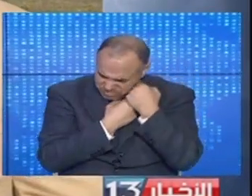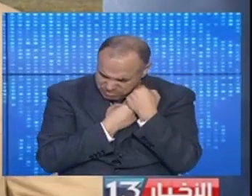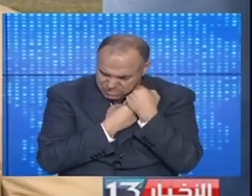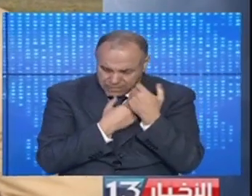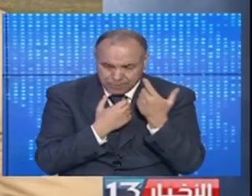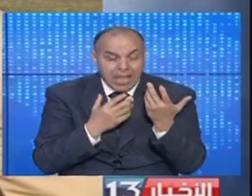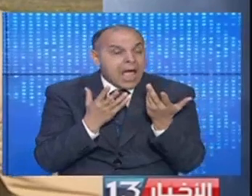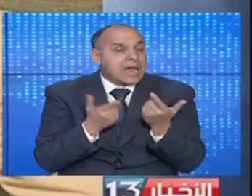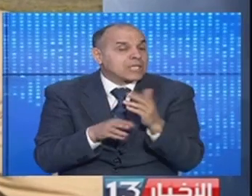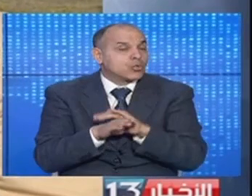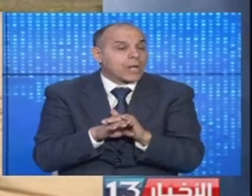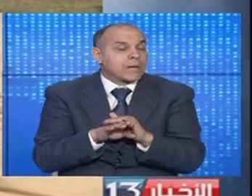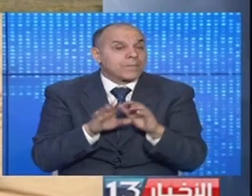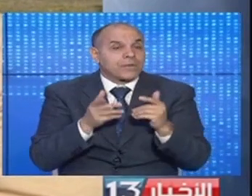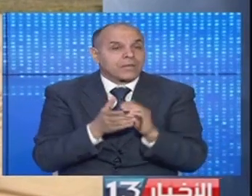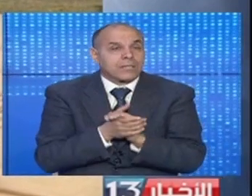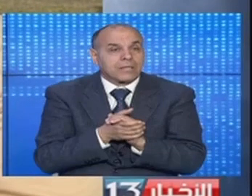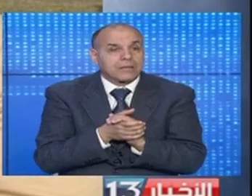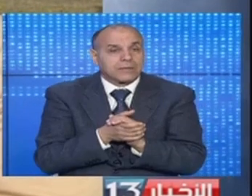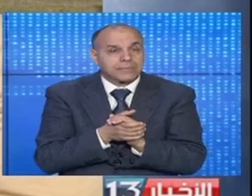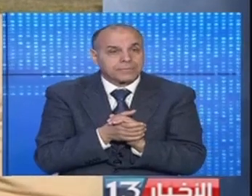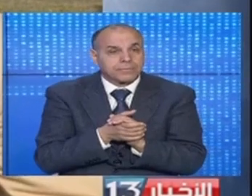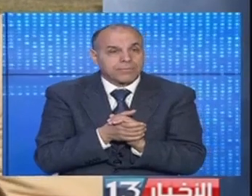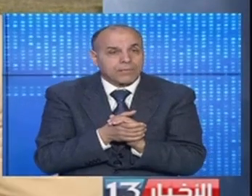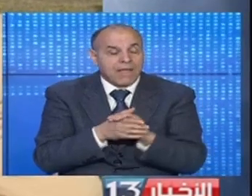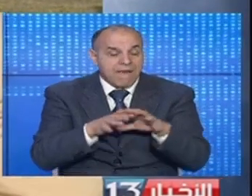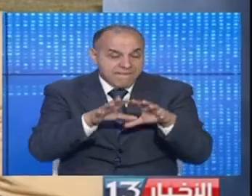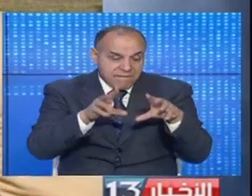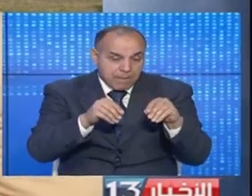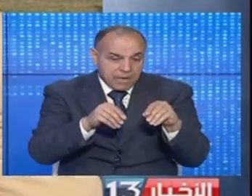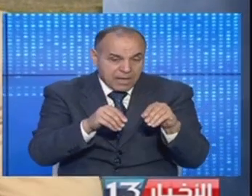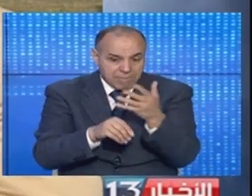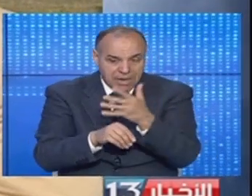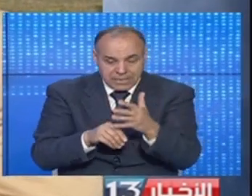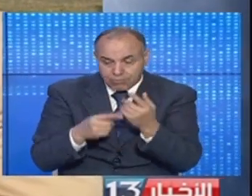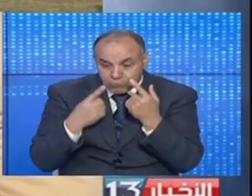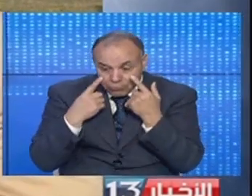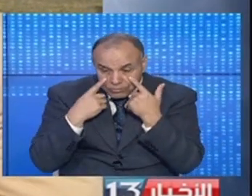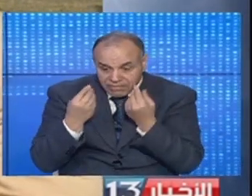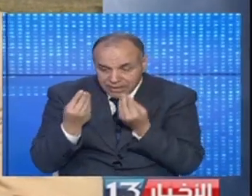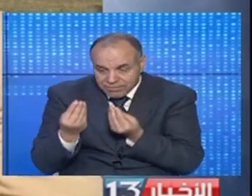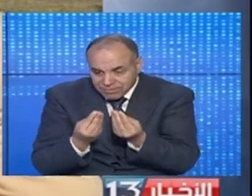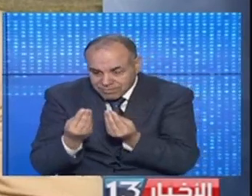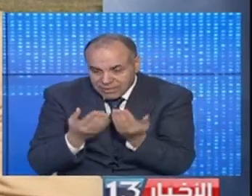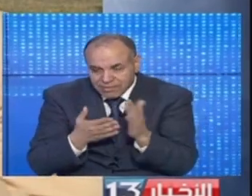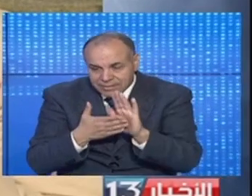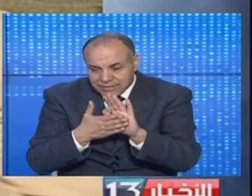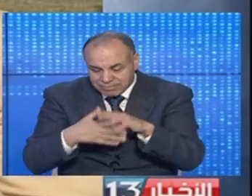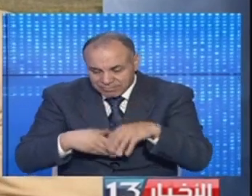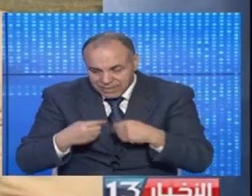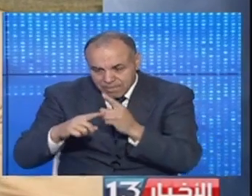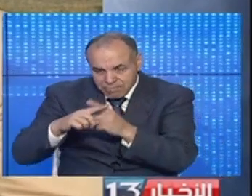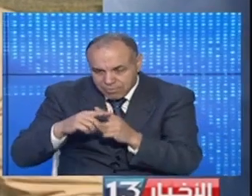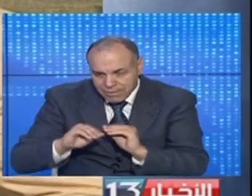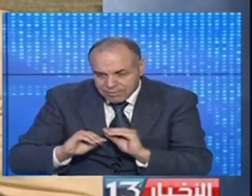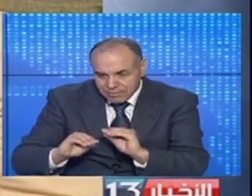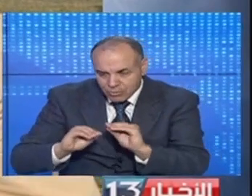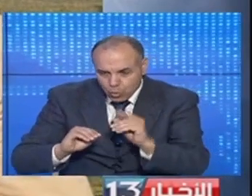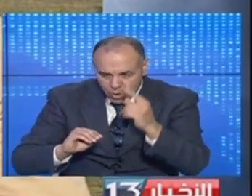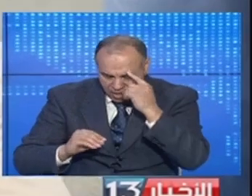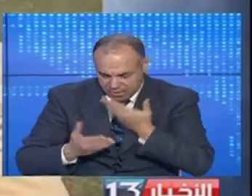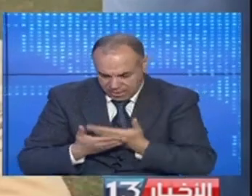ليش لانه ال اه ال ال اه الاسره في تعاملها مع الصغير بعض التقدير الذاتي ايجابي يكون